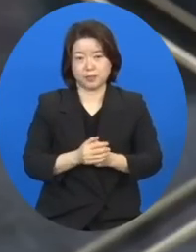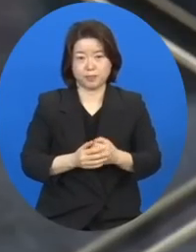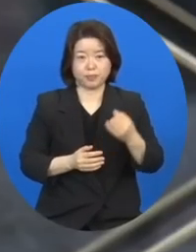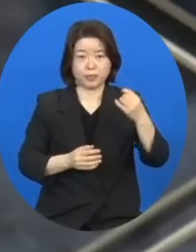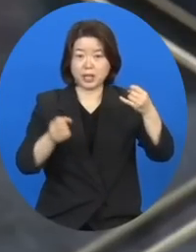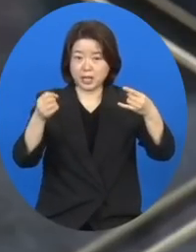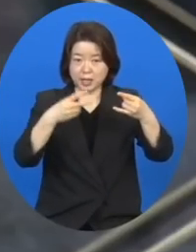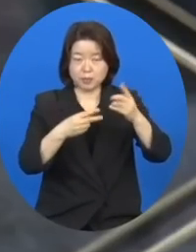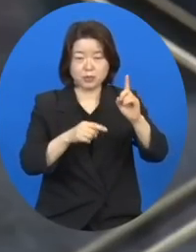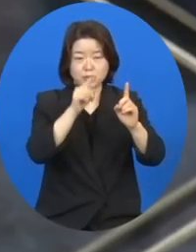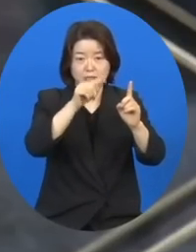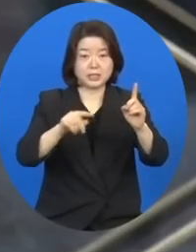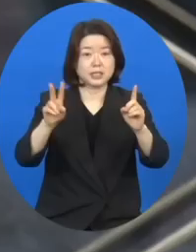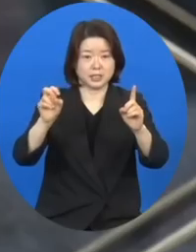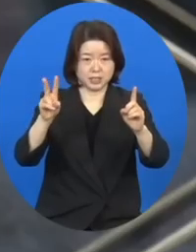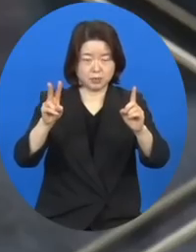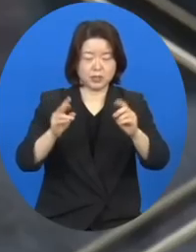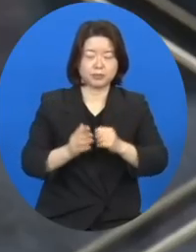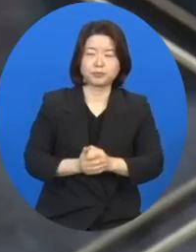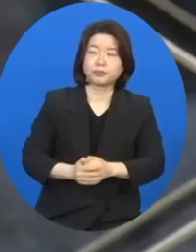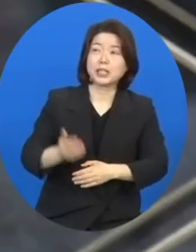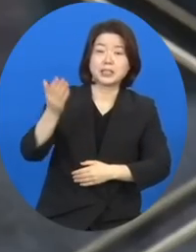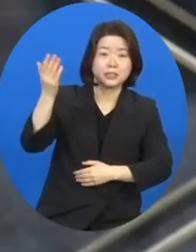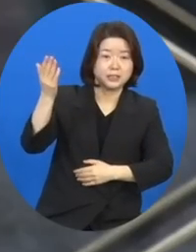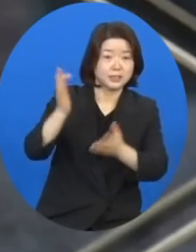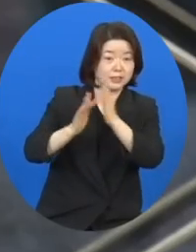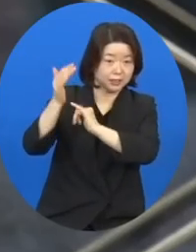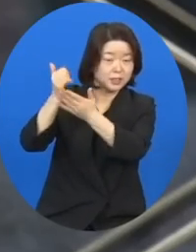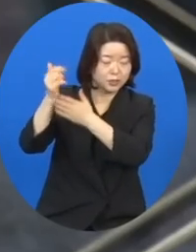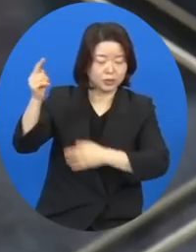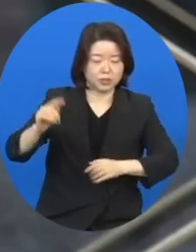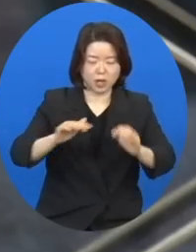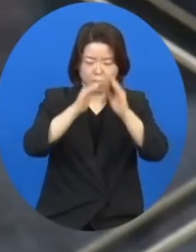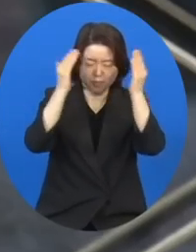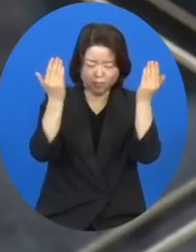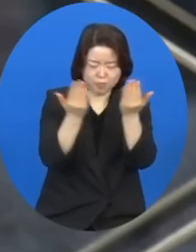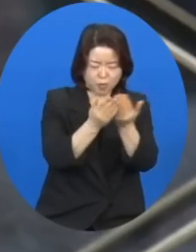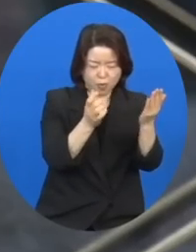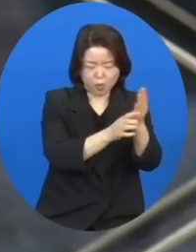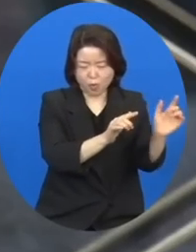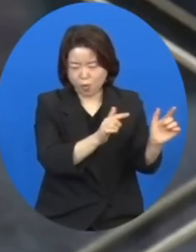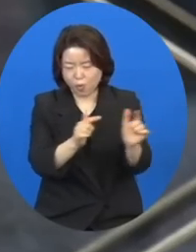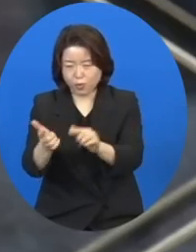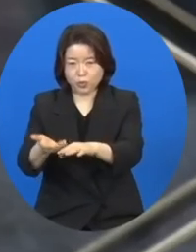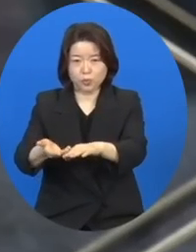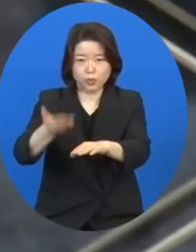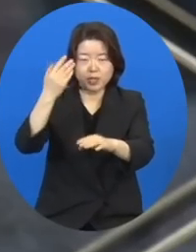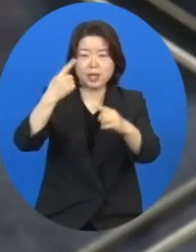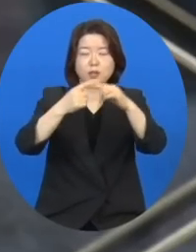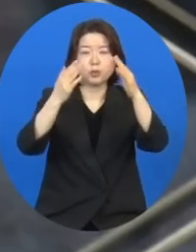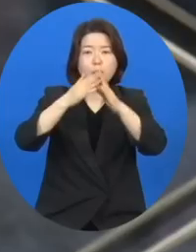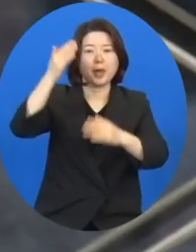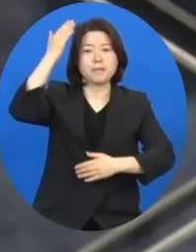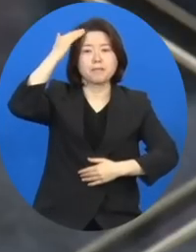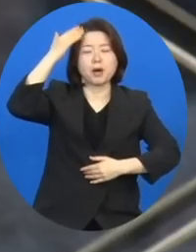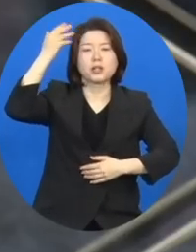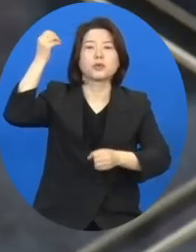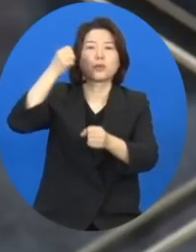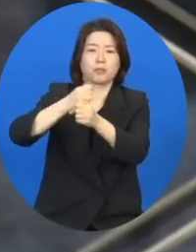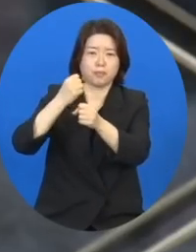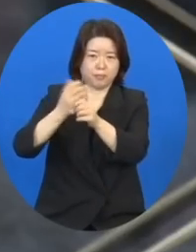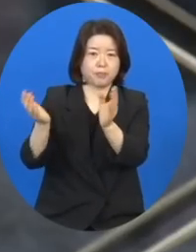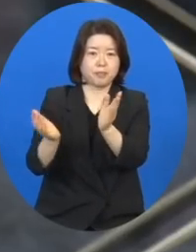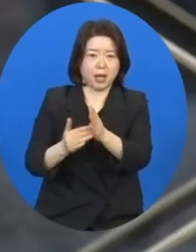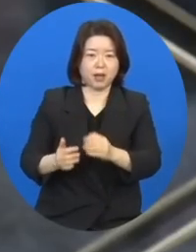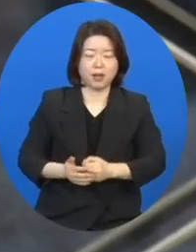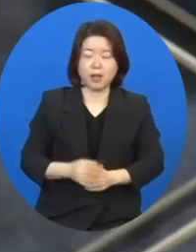22절에 그를, 예수님이죠, 만물 위에 교회의 머리로 삼으셨느니라. 교회는 그의